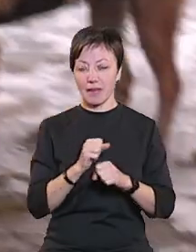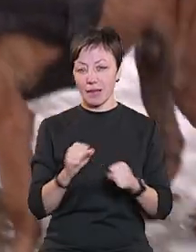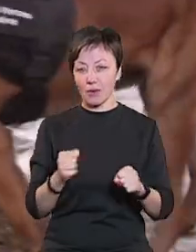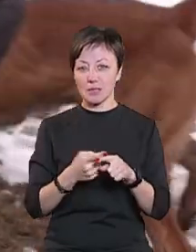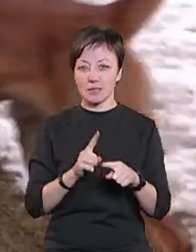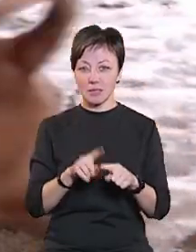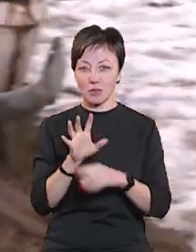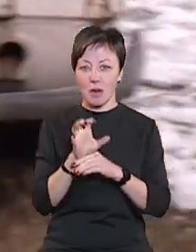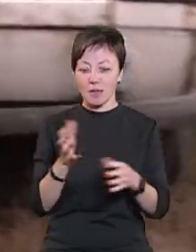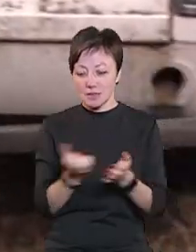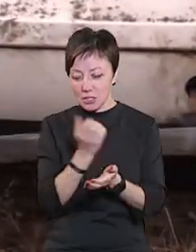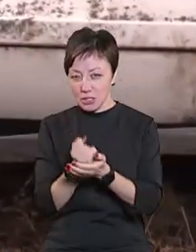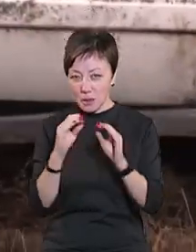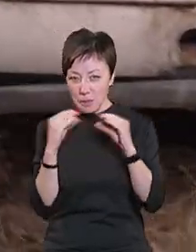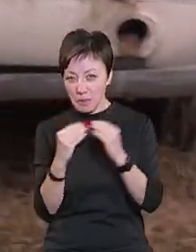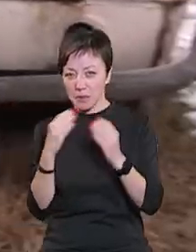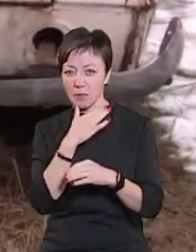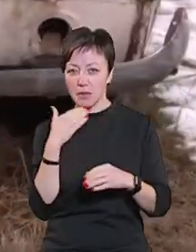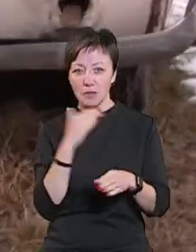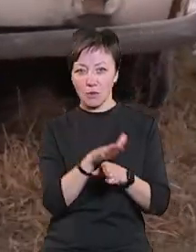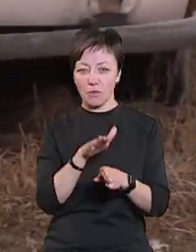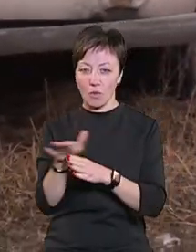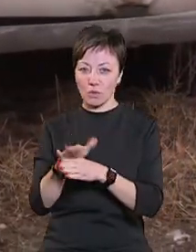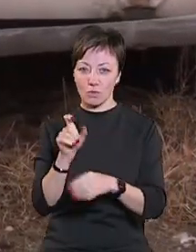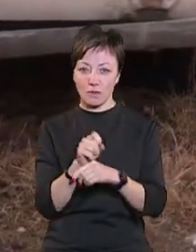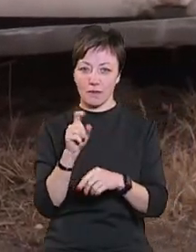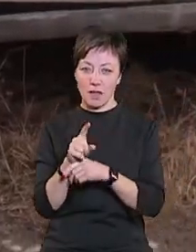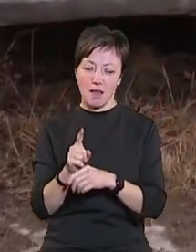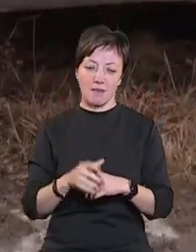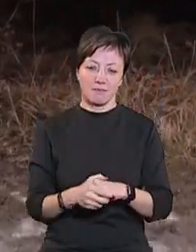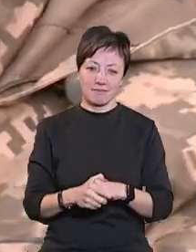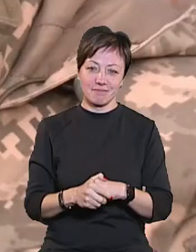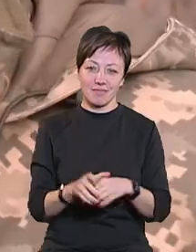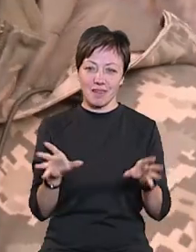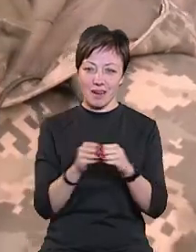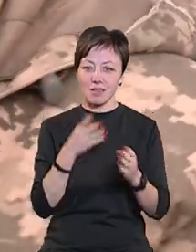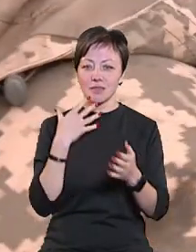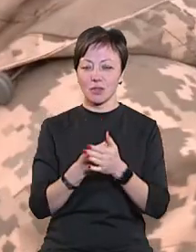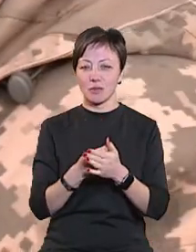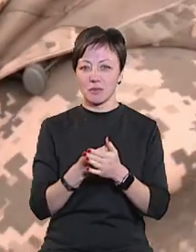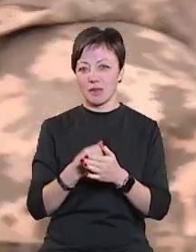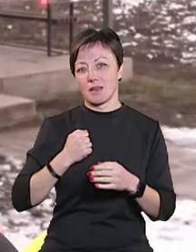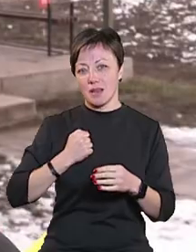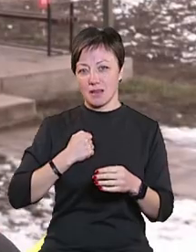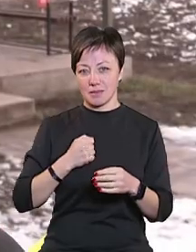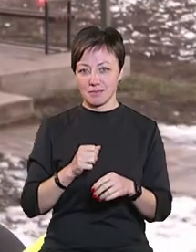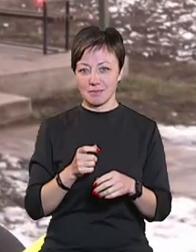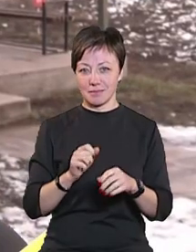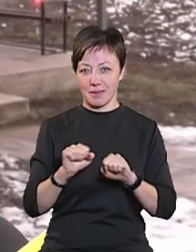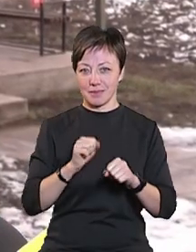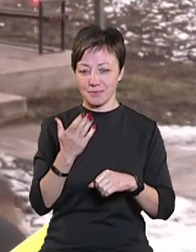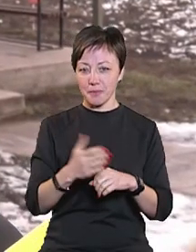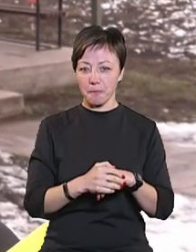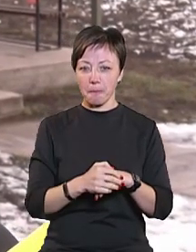один десяток мін знайшла і успішно виконує завдання за призначенням. Разом із своїм кінологом дуже часто,